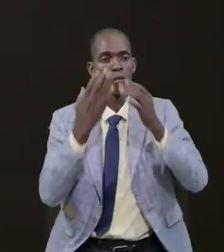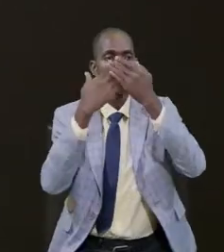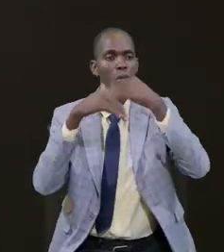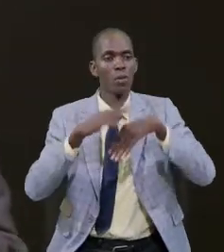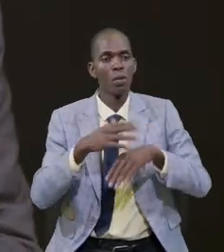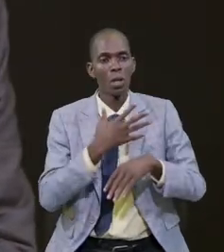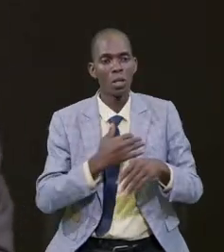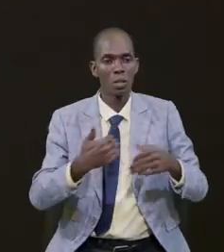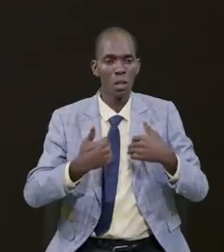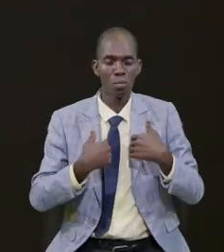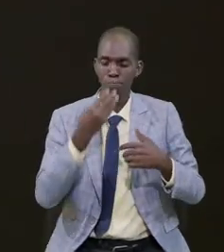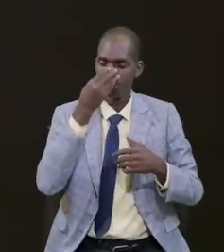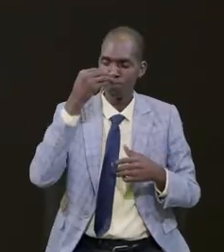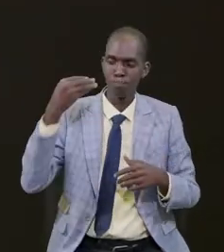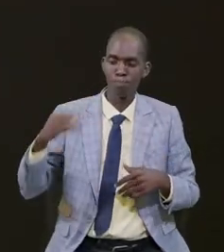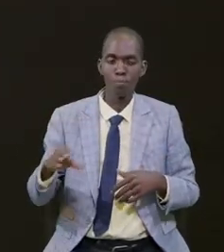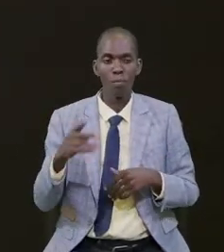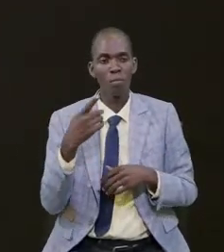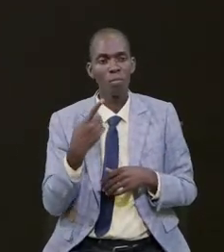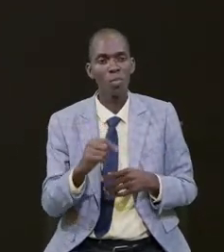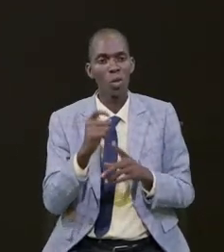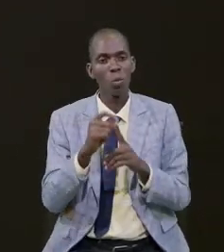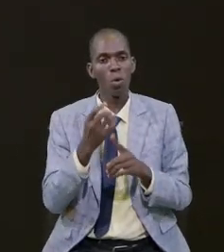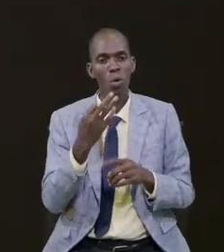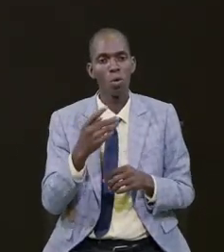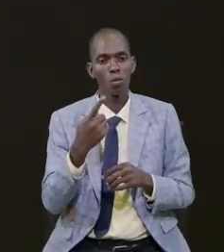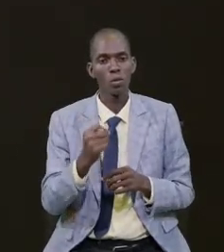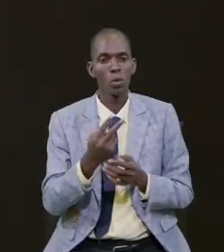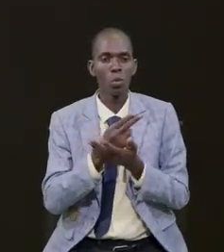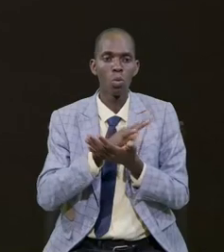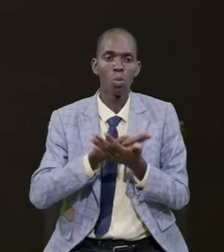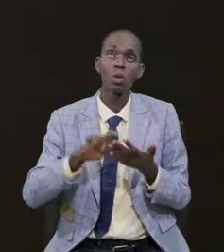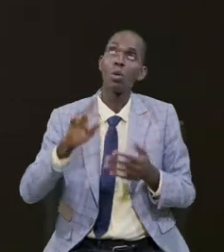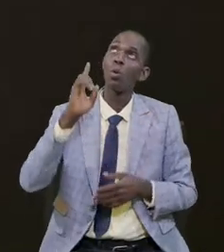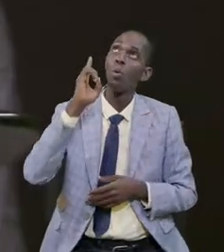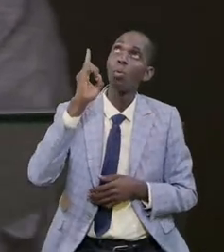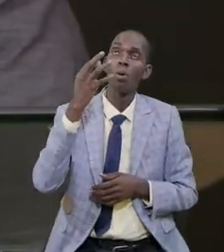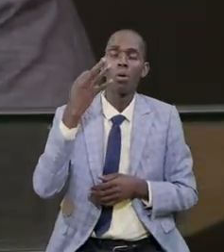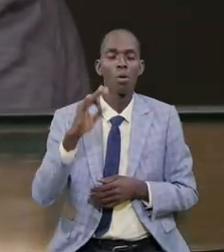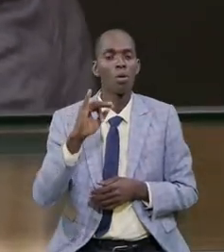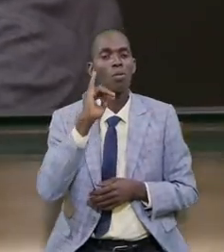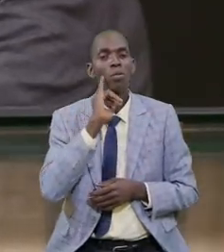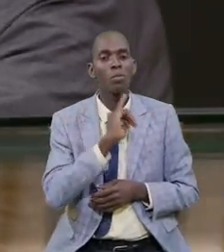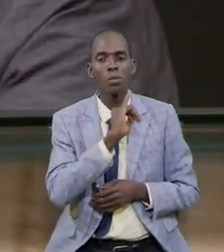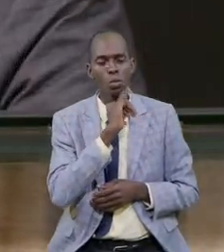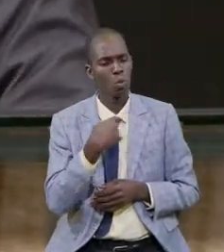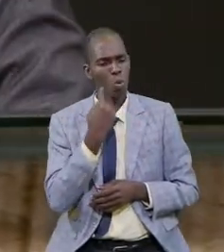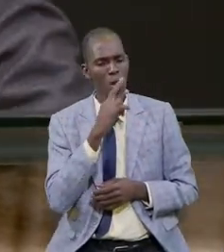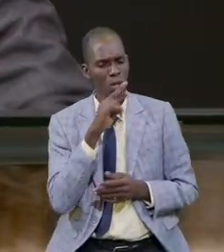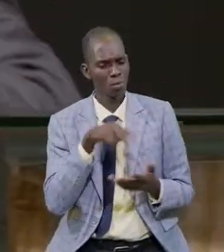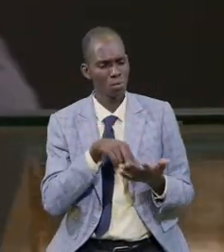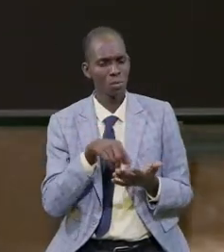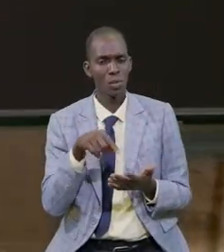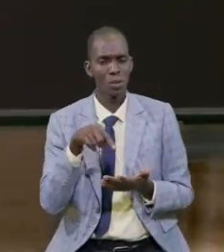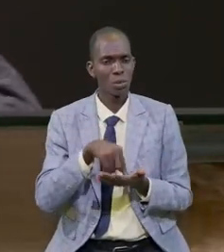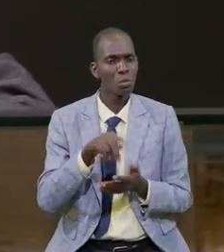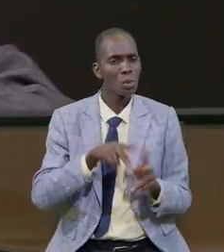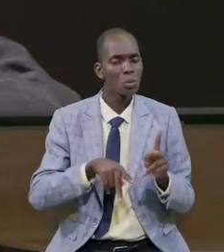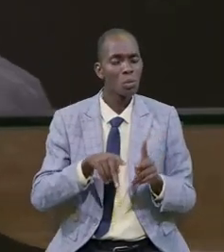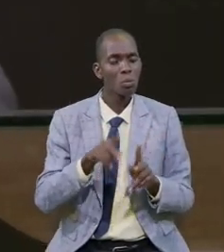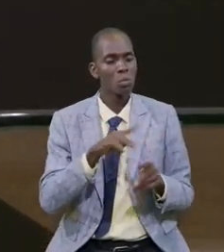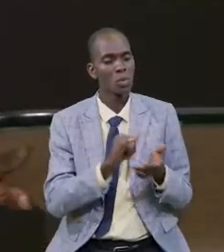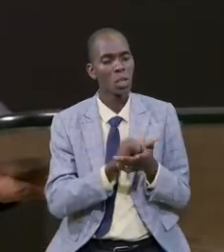de l'Éternel des armées et ils ont méprisé la parole du Saint d'Israël. Qui sont ces gens-là? Des gens